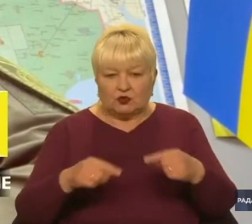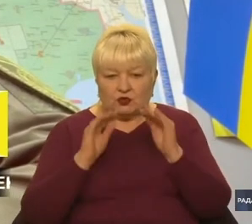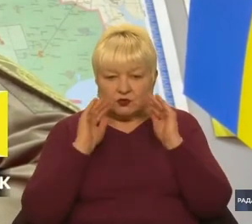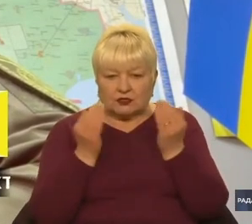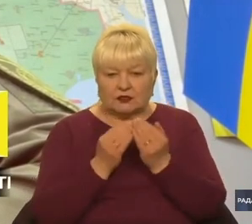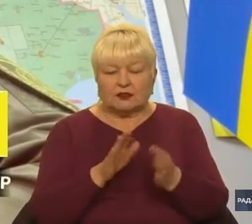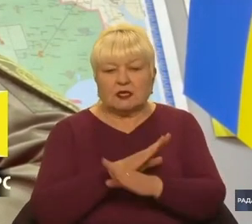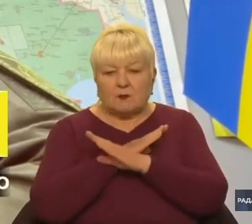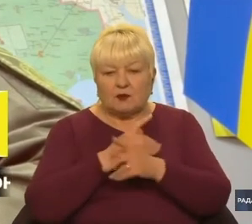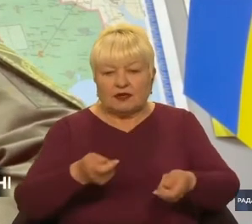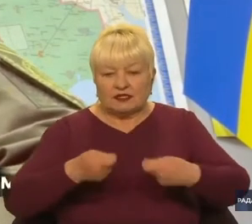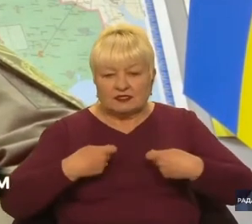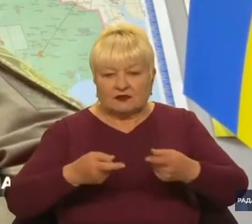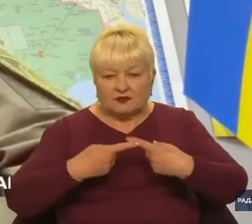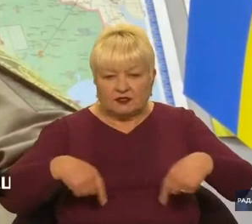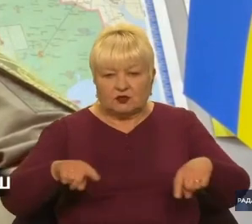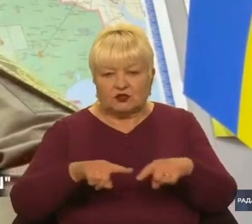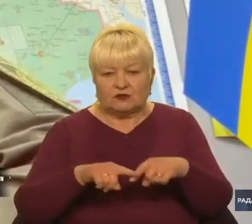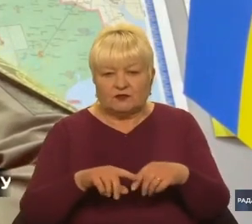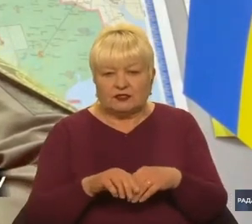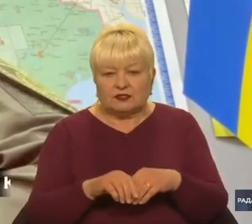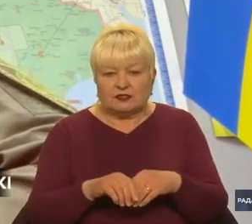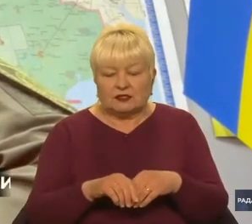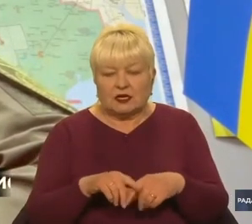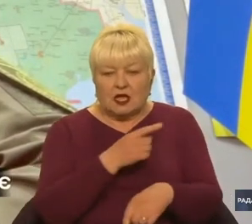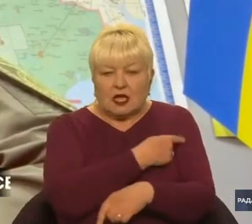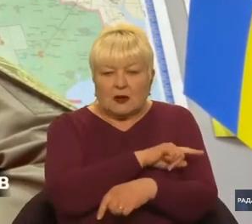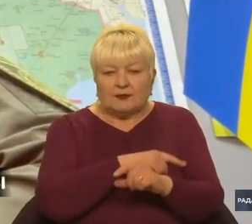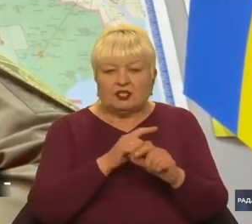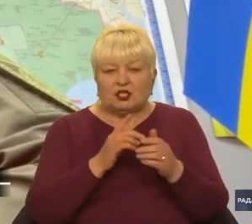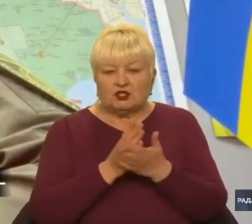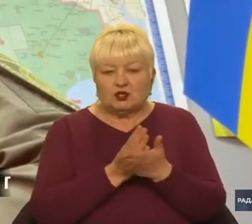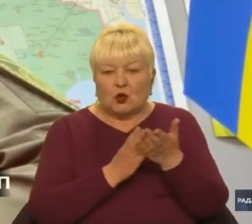завідувач відділення одного з обласних медичних закладів.